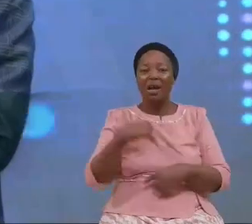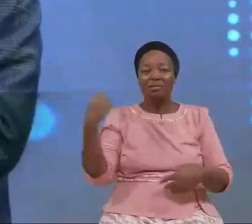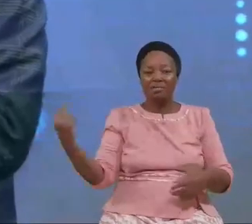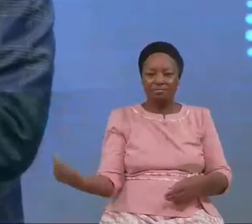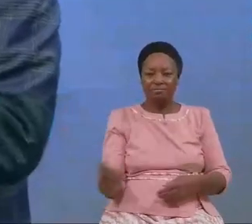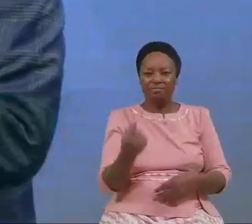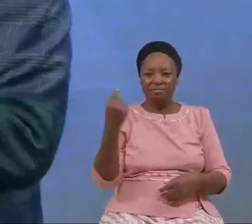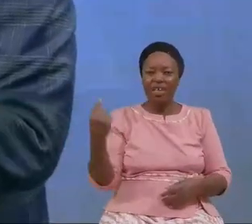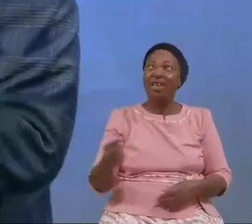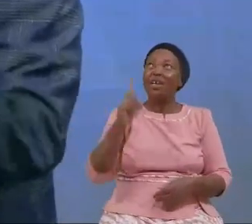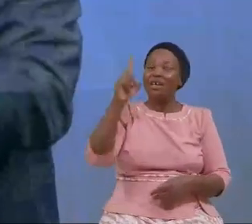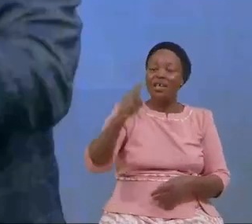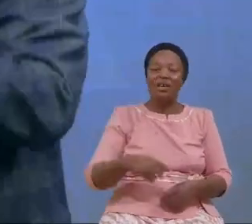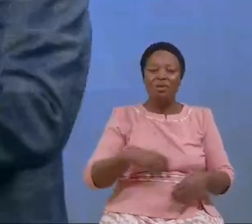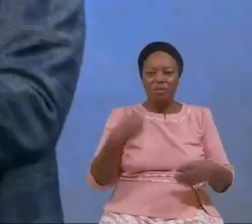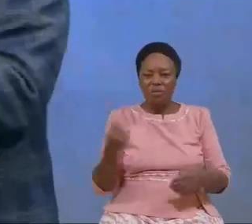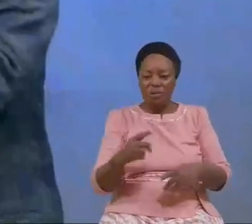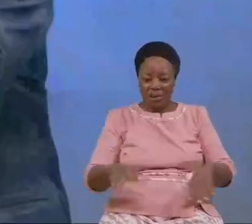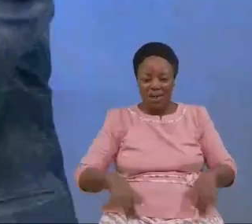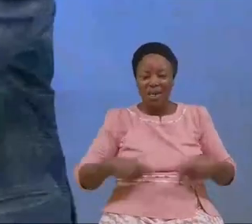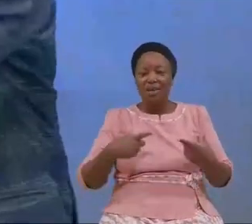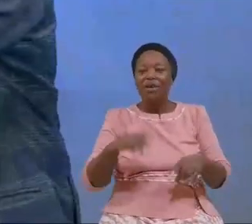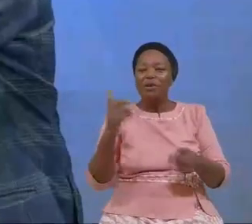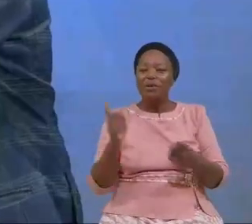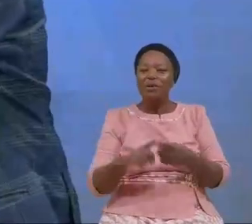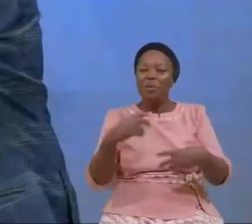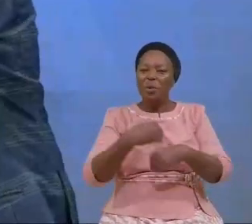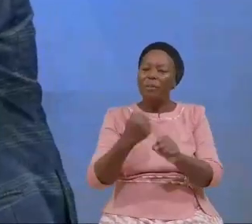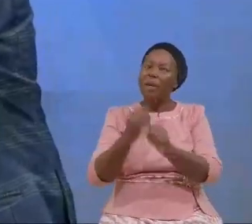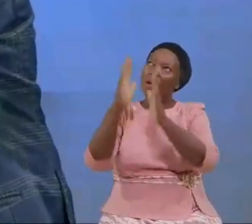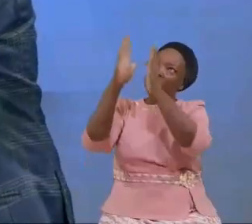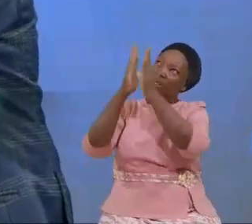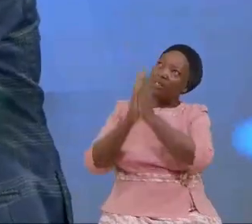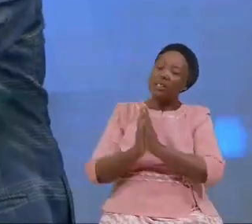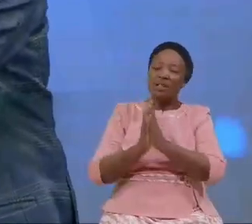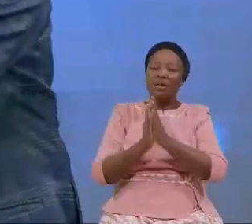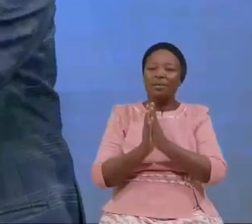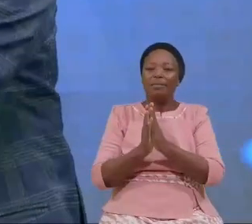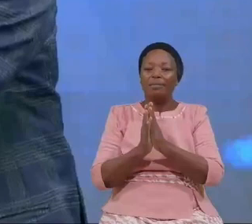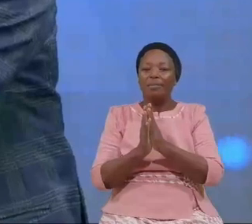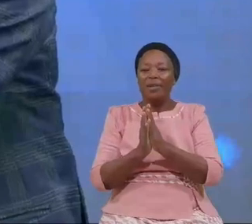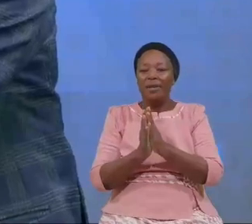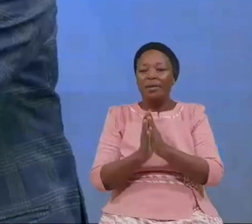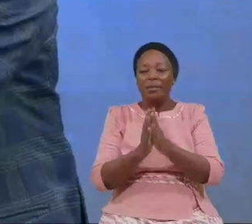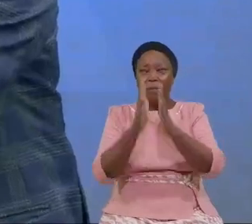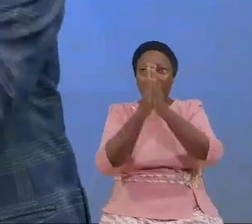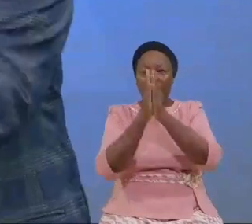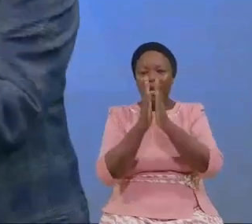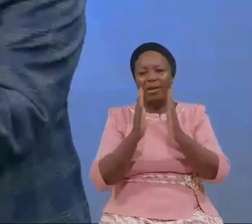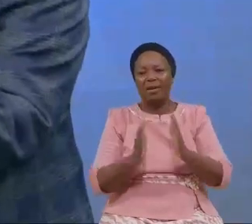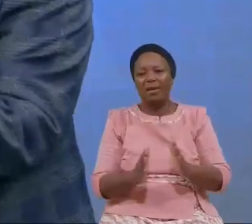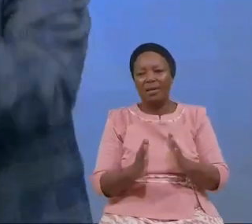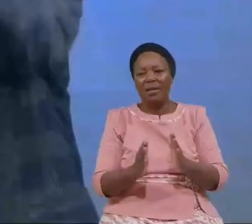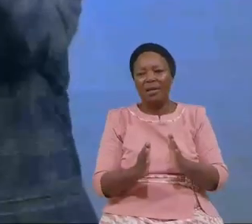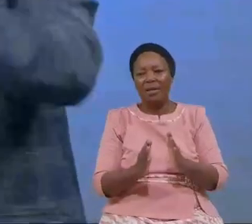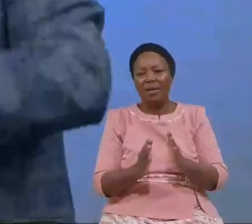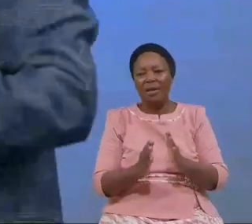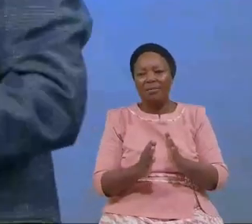éternellement il est toujours vivant pour intercéder prier